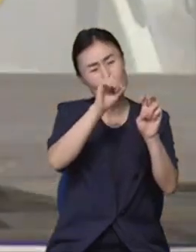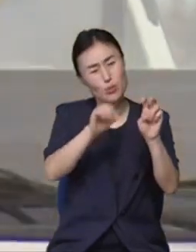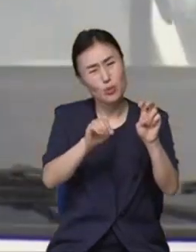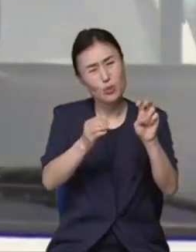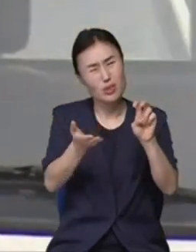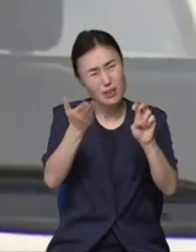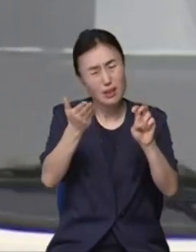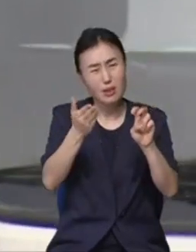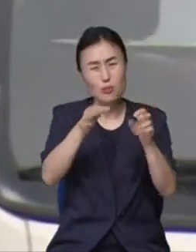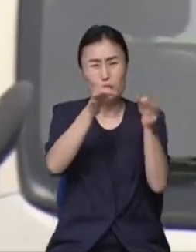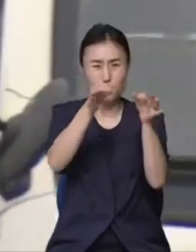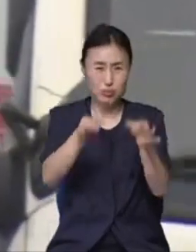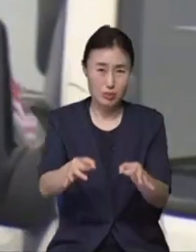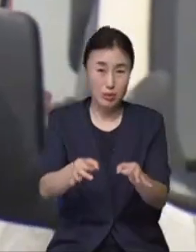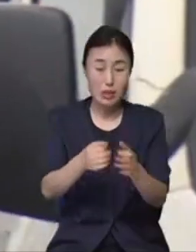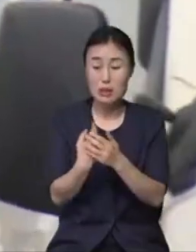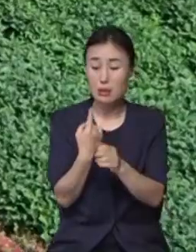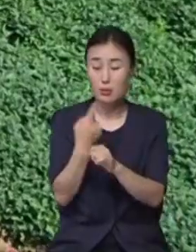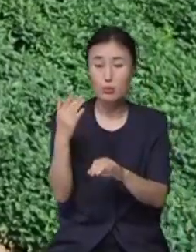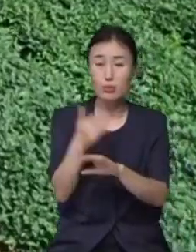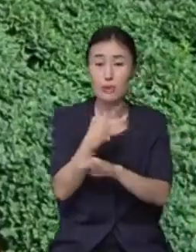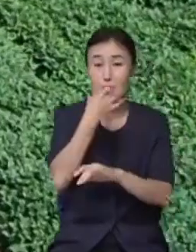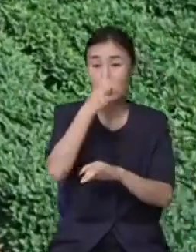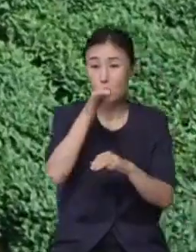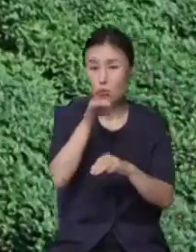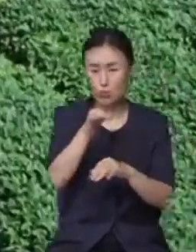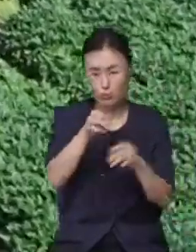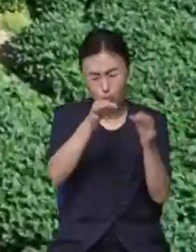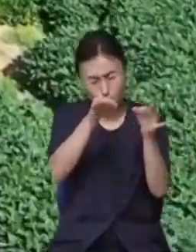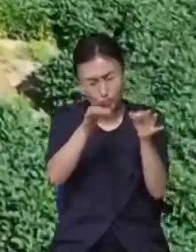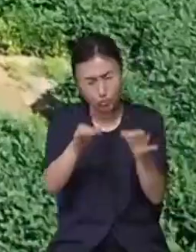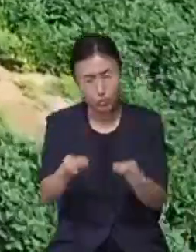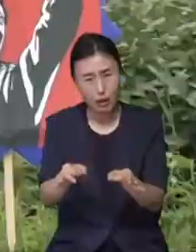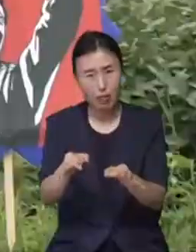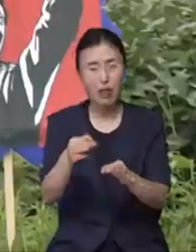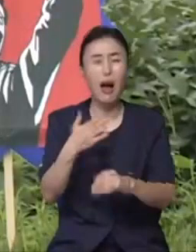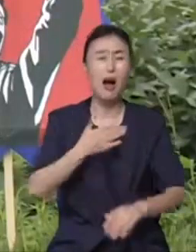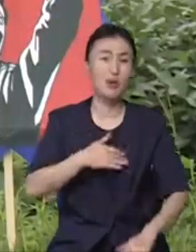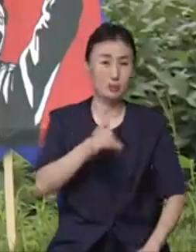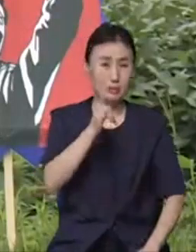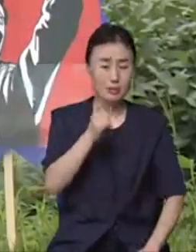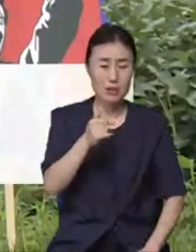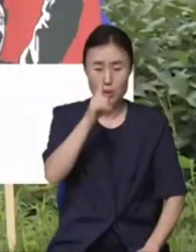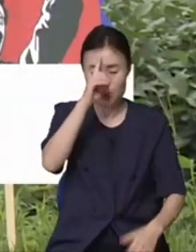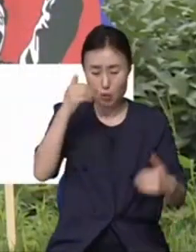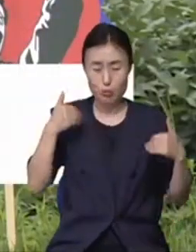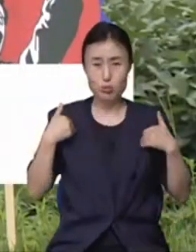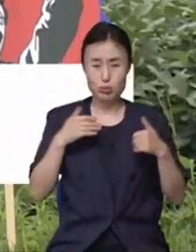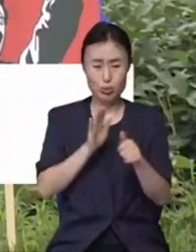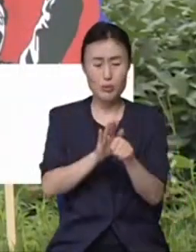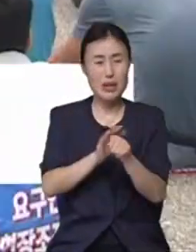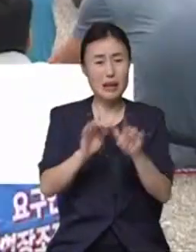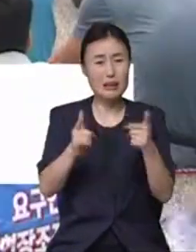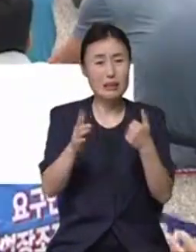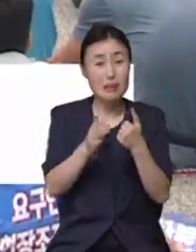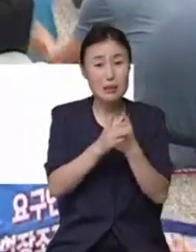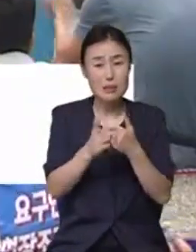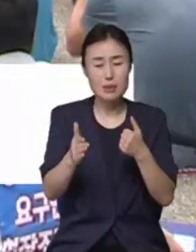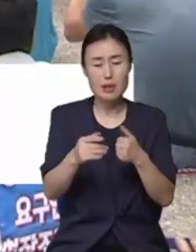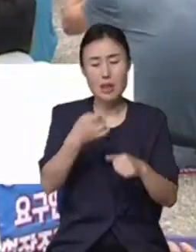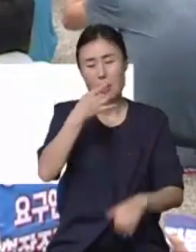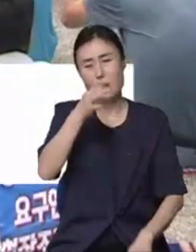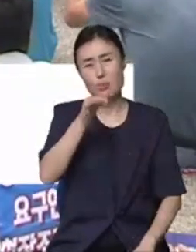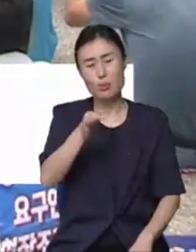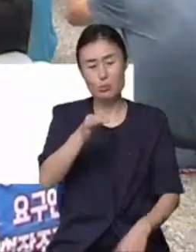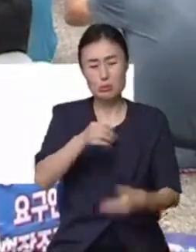폭락했습니다. 이미 지난해부터 쌀값 폭락이 예견됐는데도 정부의 늑장 대응으로 매입이 늦어져